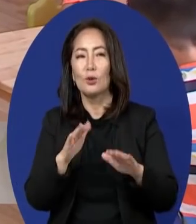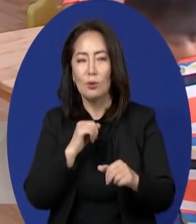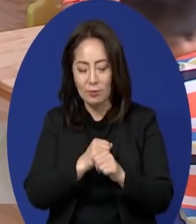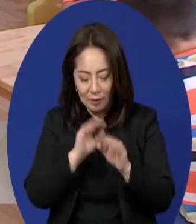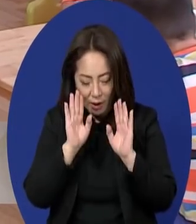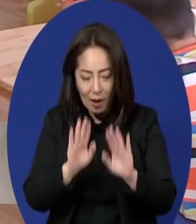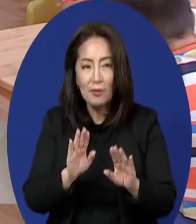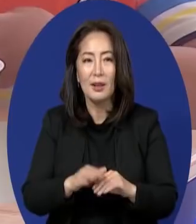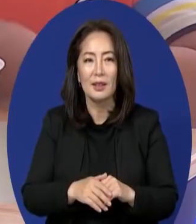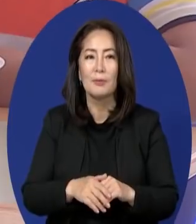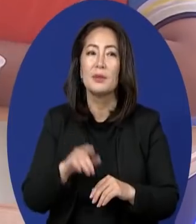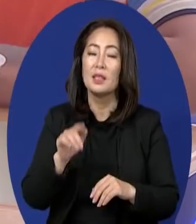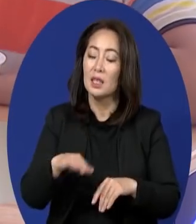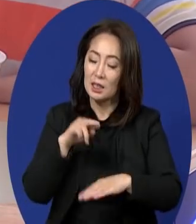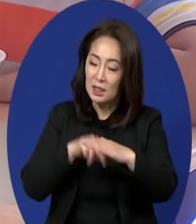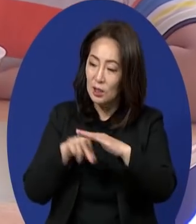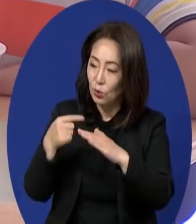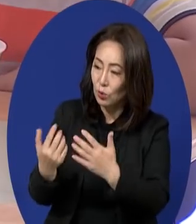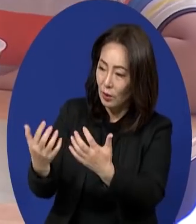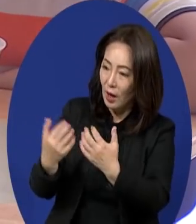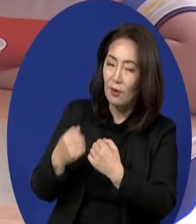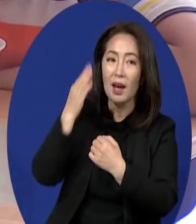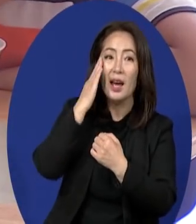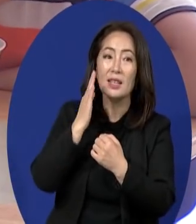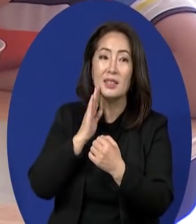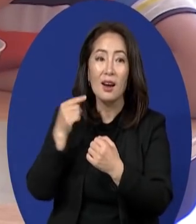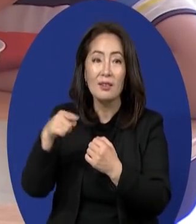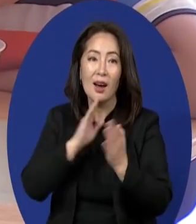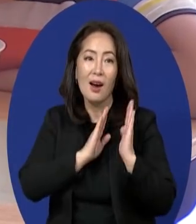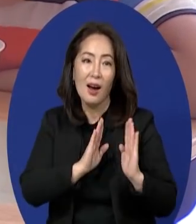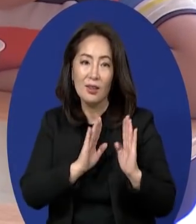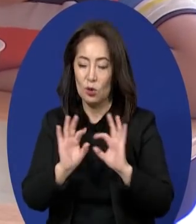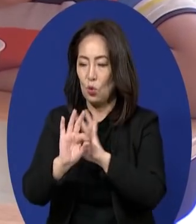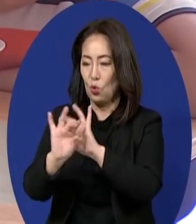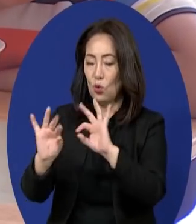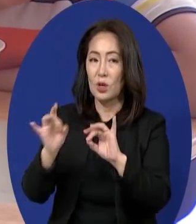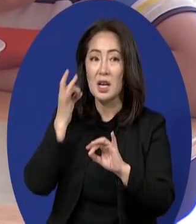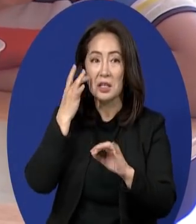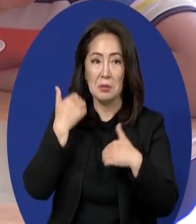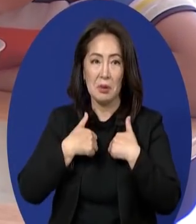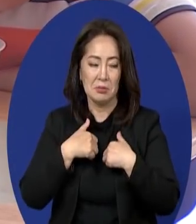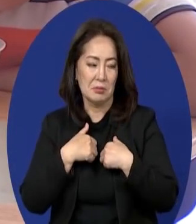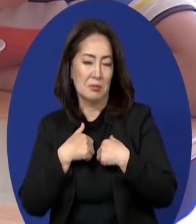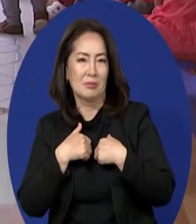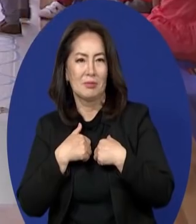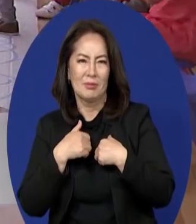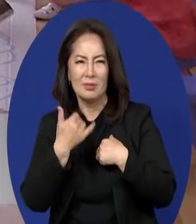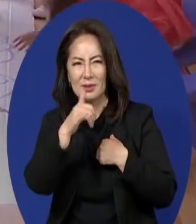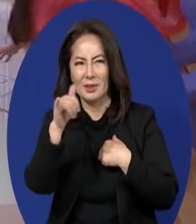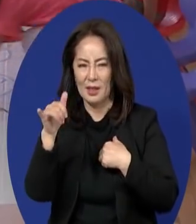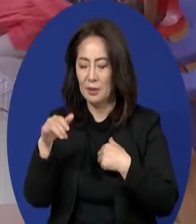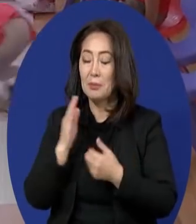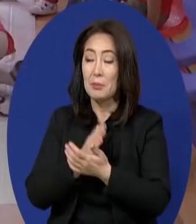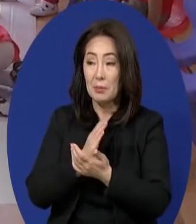байна. Цэцэрлэгт хүүхдийг хүлээж авахд эцэг эхчүүдийн хандлага харилцан адилгүй. Эрэгтэй багштай юм уу гэх хэргэлцсэн асуулттай